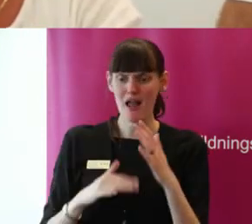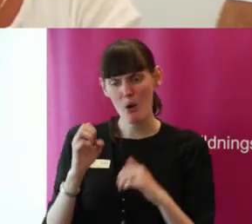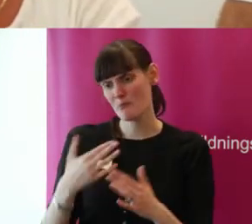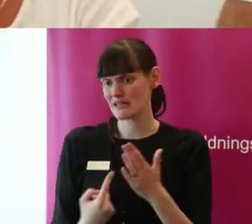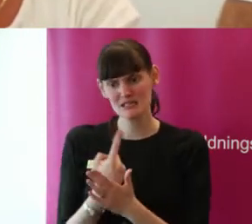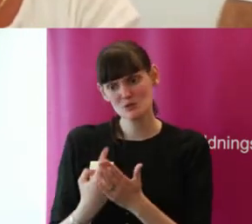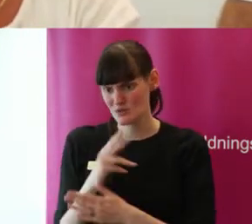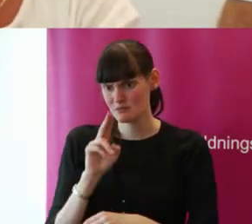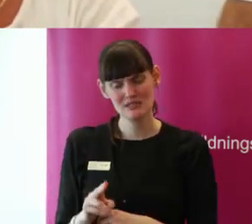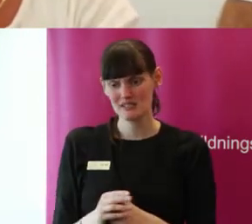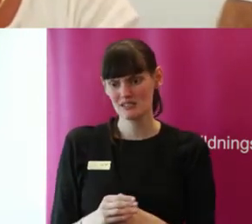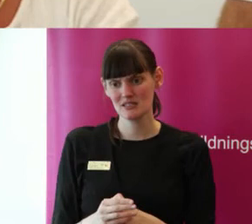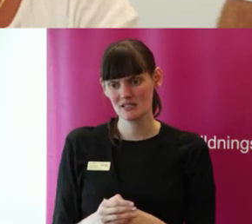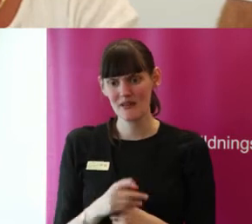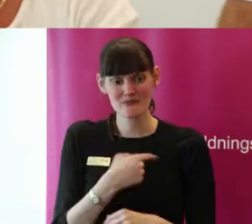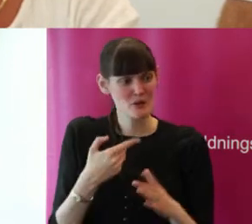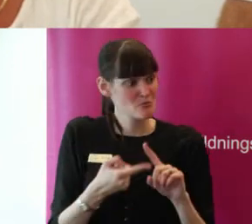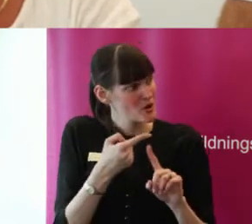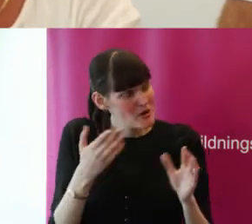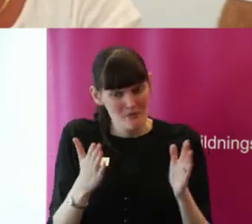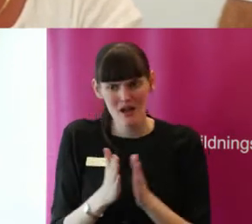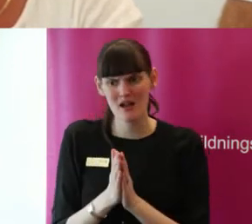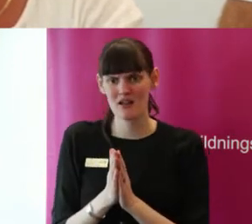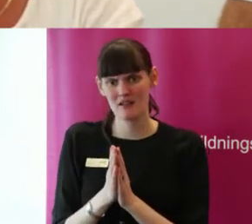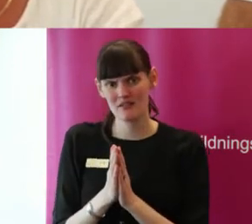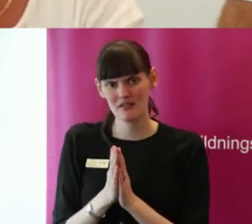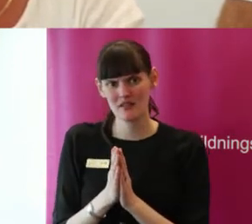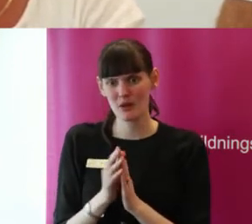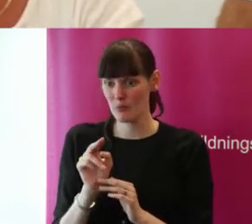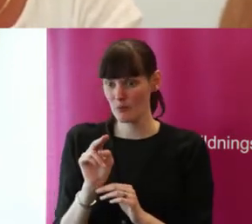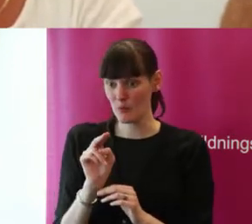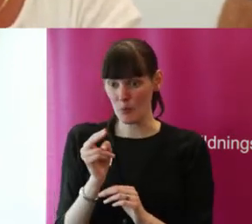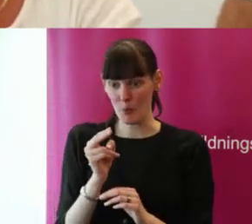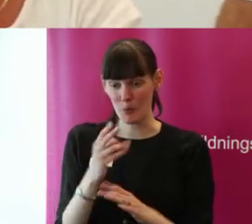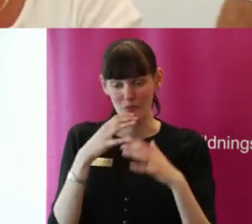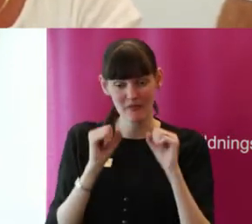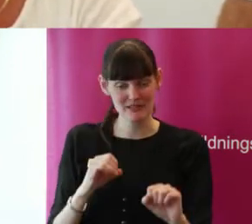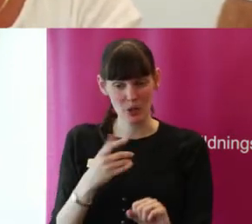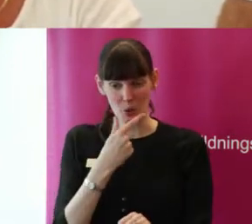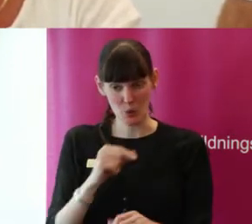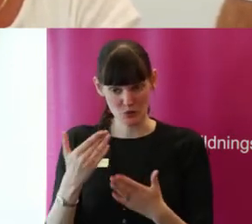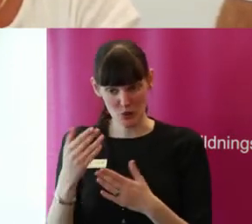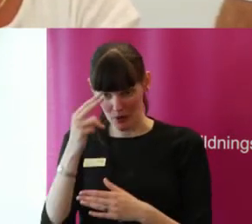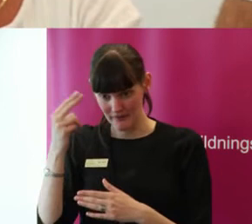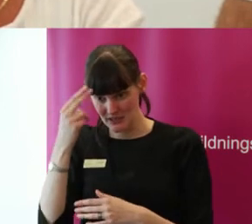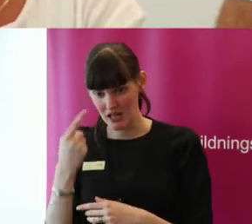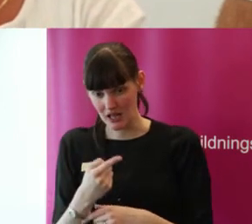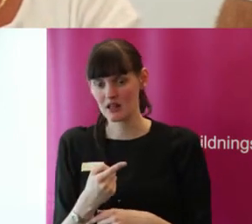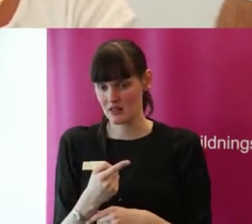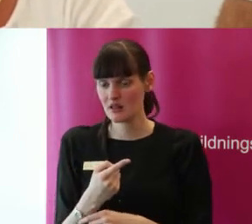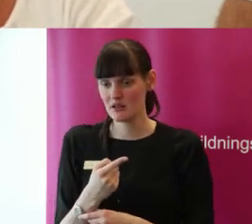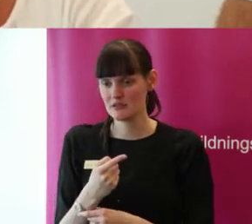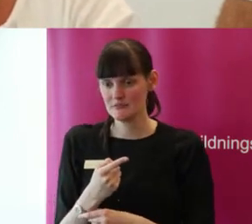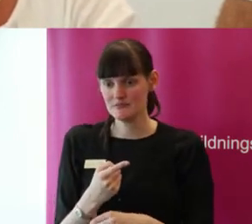titta där. Därför att vi började med en som numera är professor nere i Lunds universitet och tittar